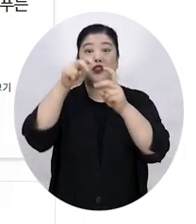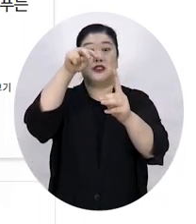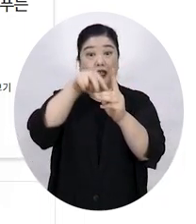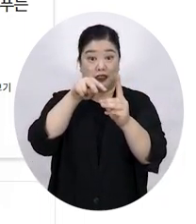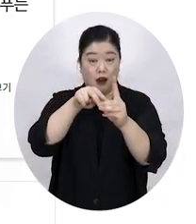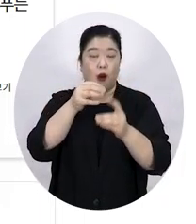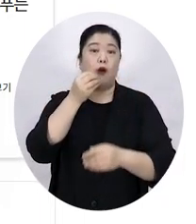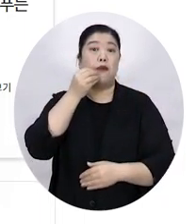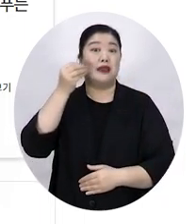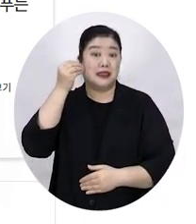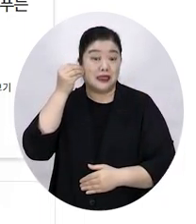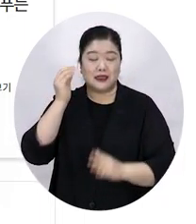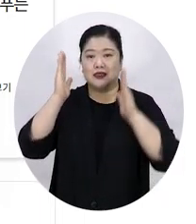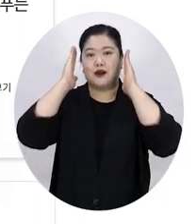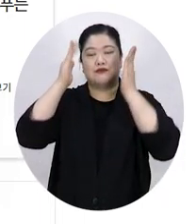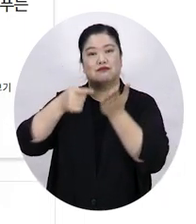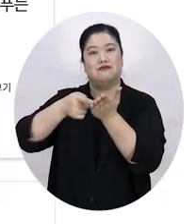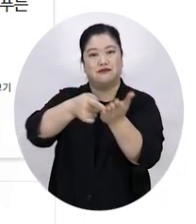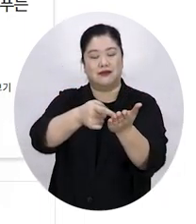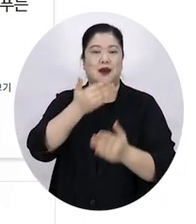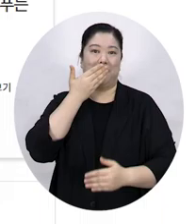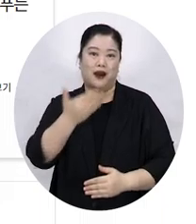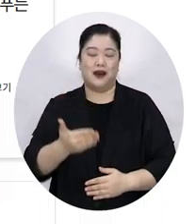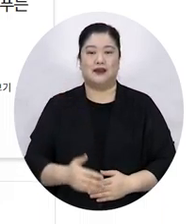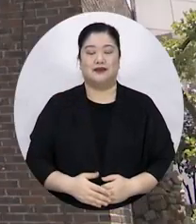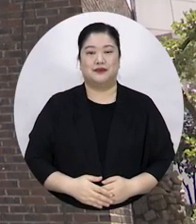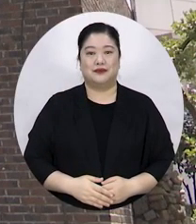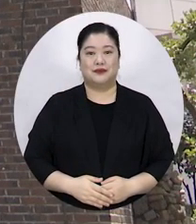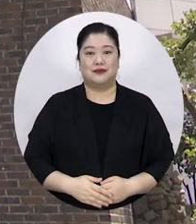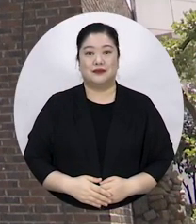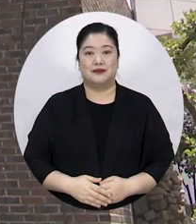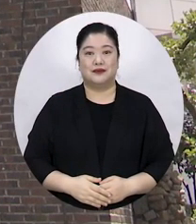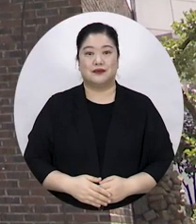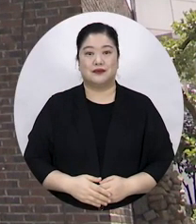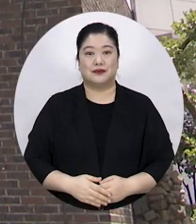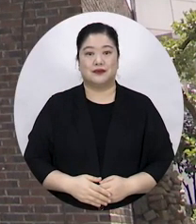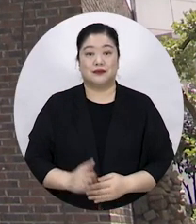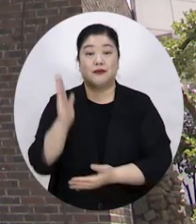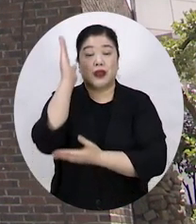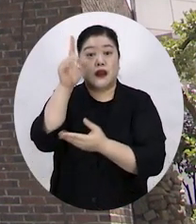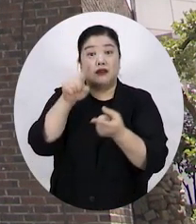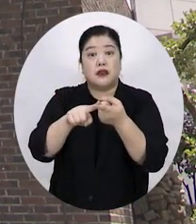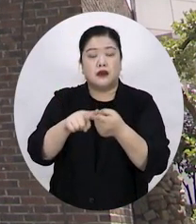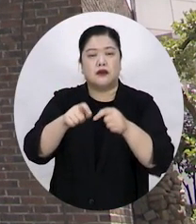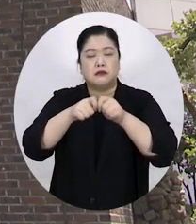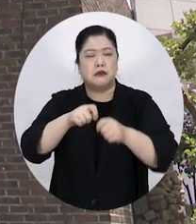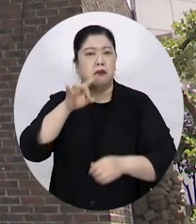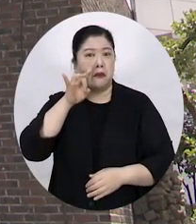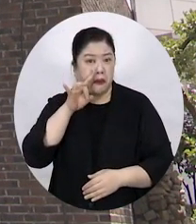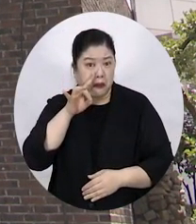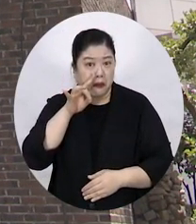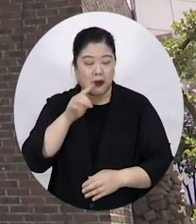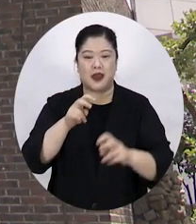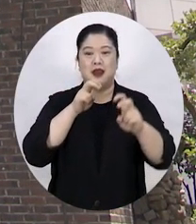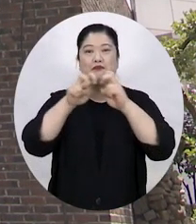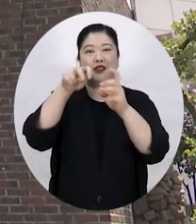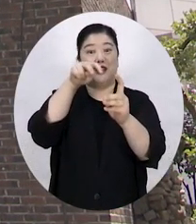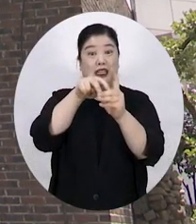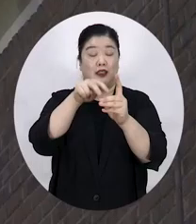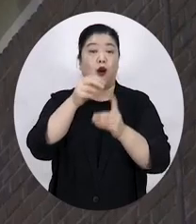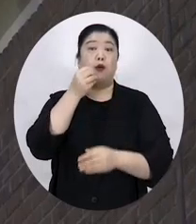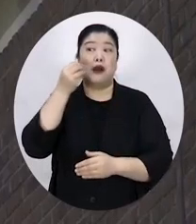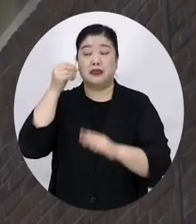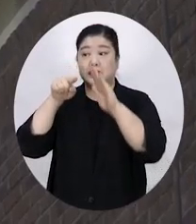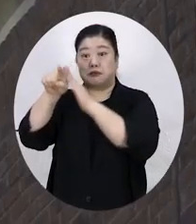홈페이지 미디어 교육 수강 신청 에서 신청할 수 있습니다 이번 강좌에 대한 자세한 내용은 방석의